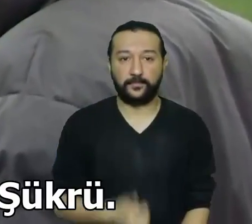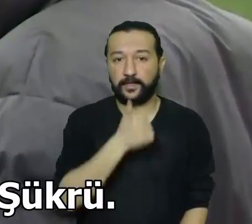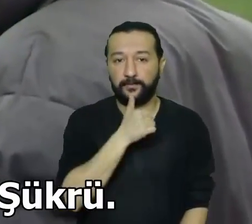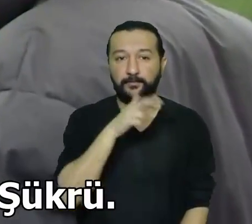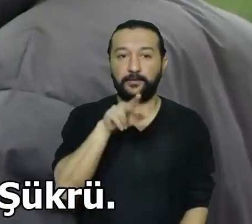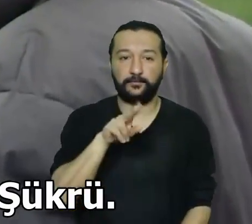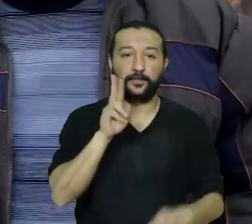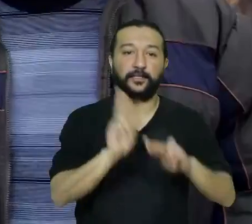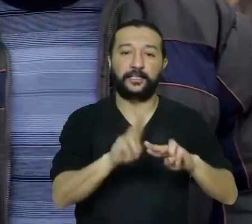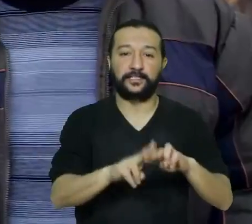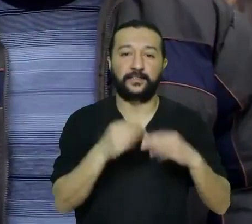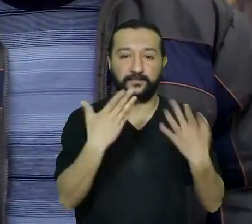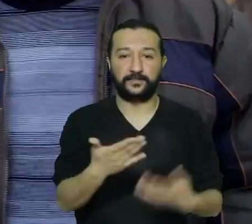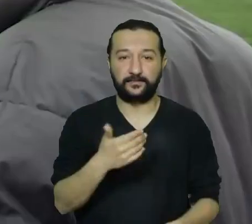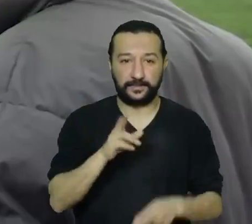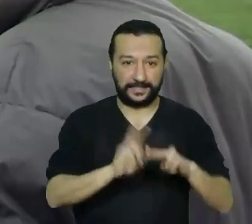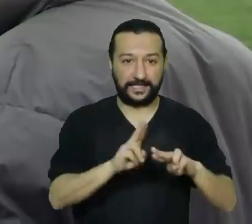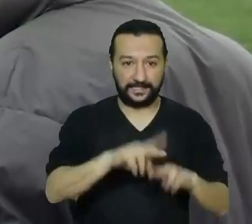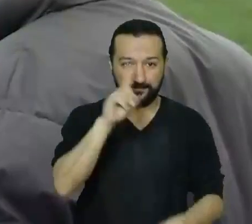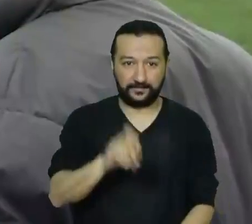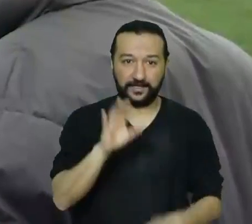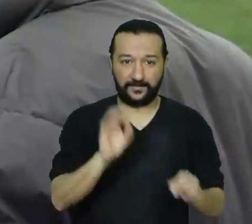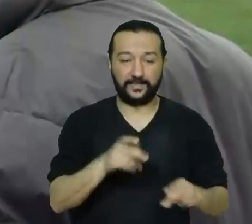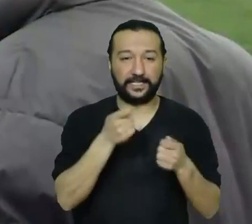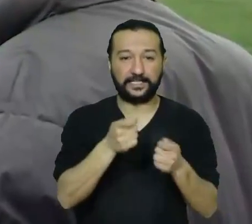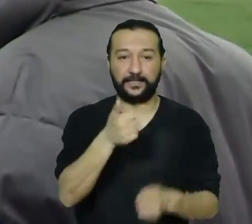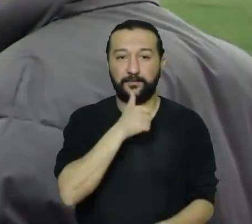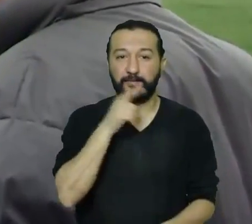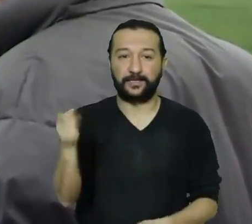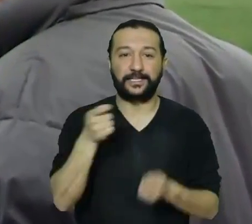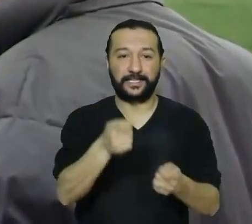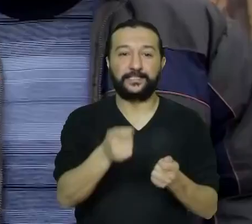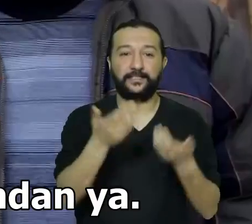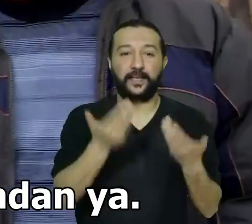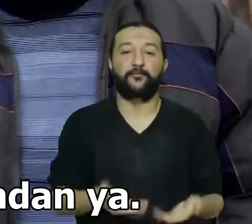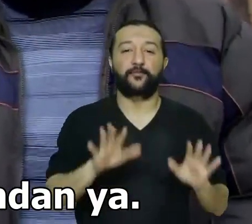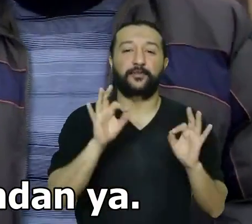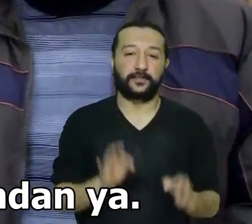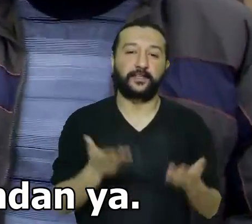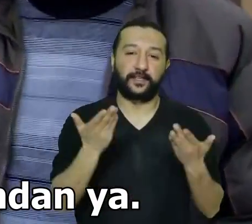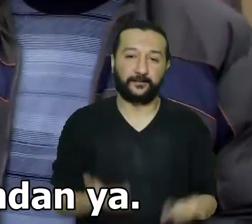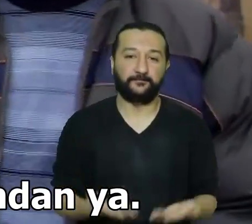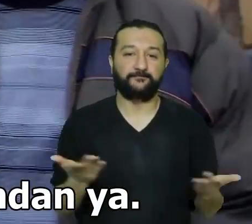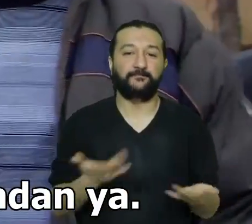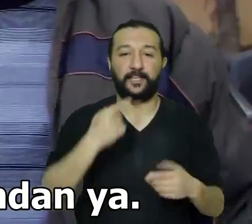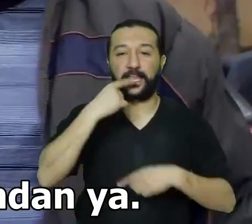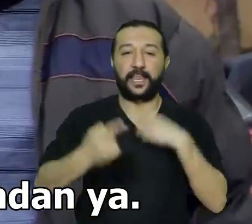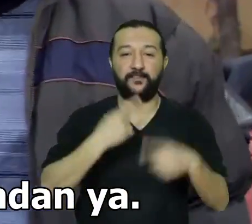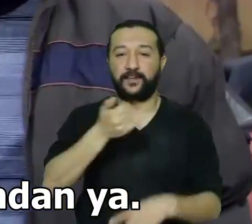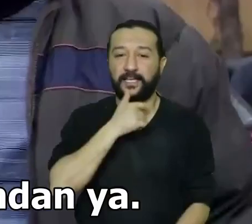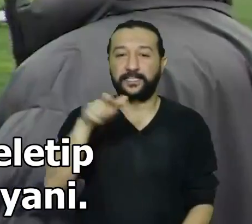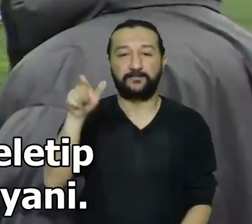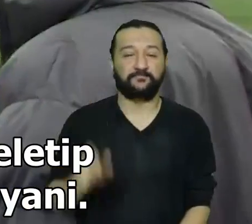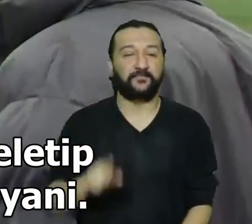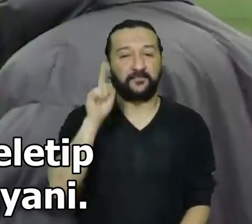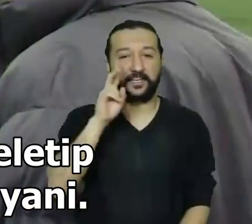Babam gibi nasihat vereceğim Şükrü. Nasihat mı? Evet nasihat. Sen babamdan nasihat kabul etmiyor musun? Edeyim. Ne laflar çıkıyor